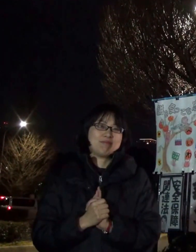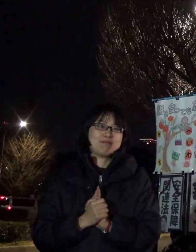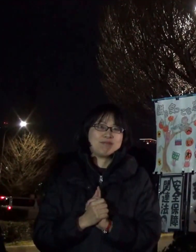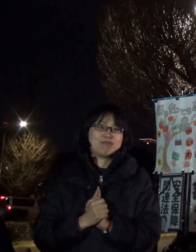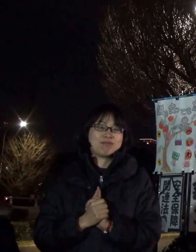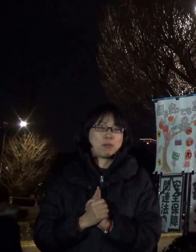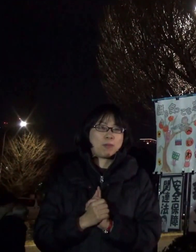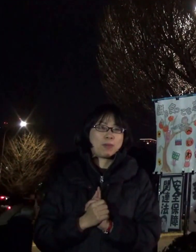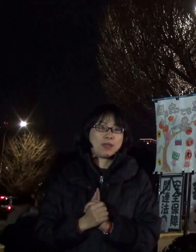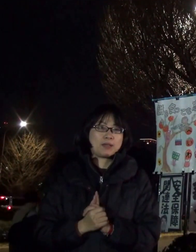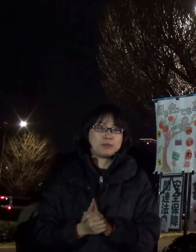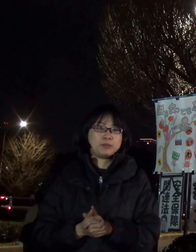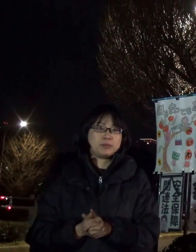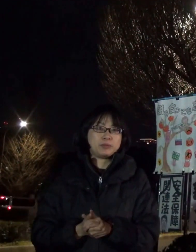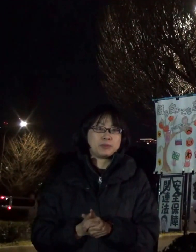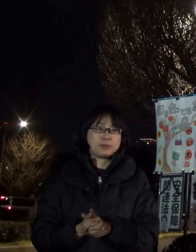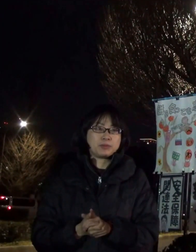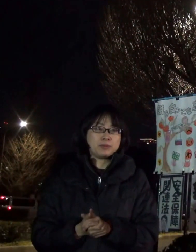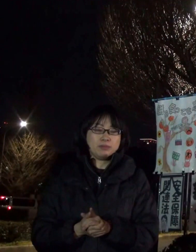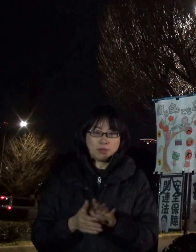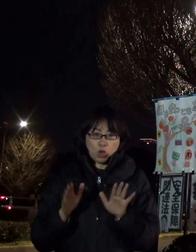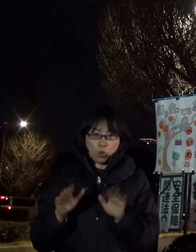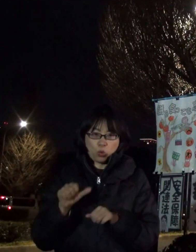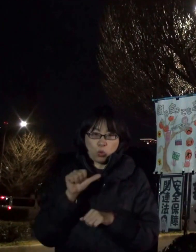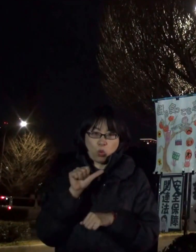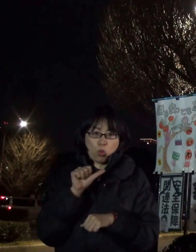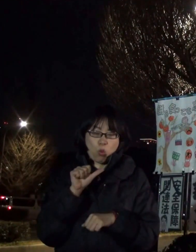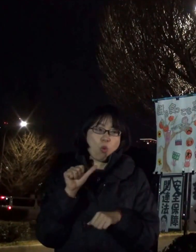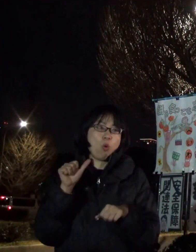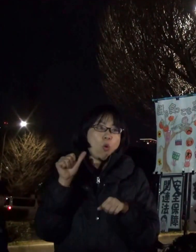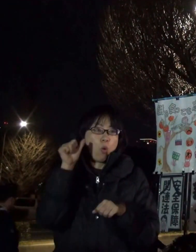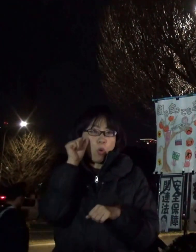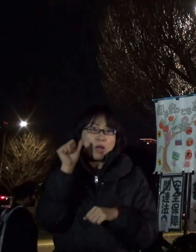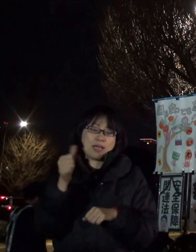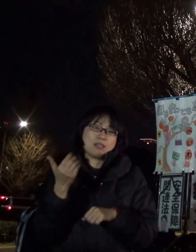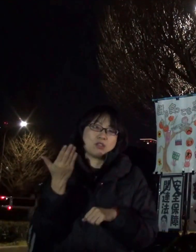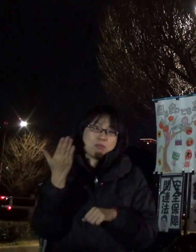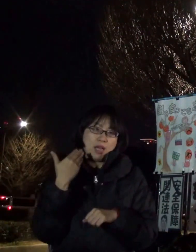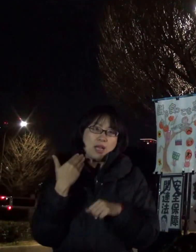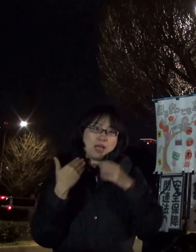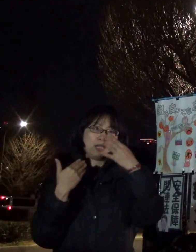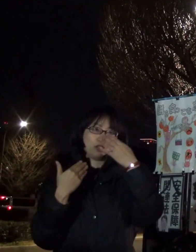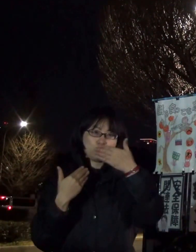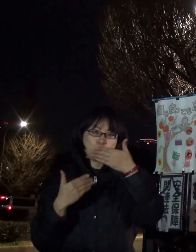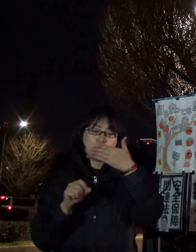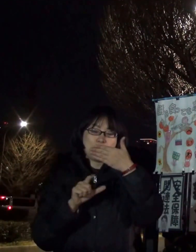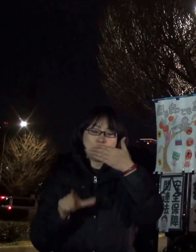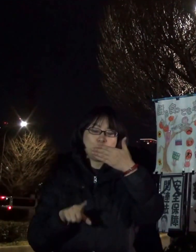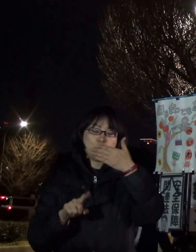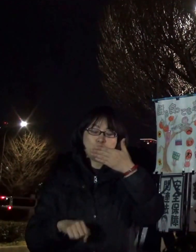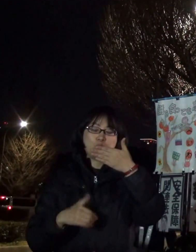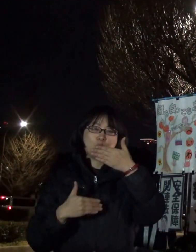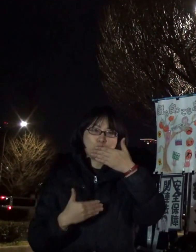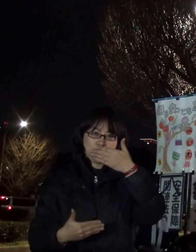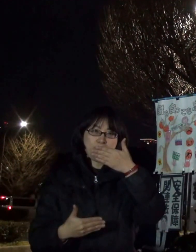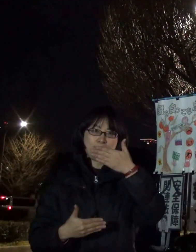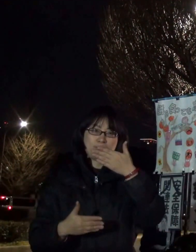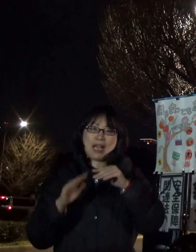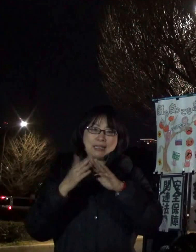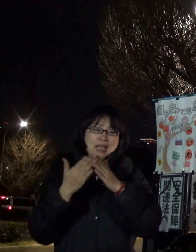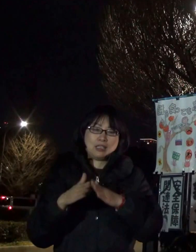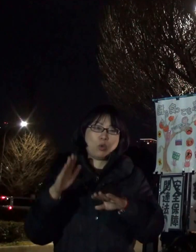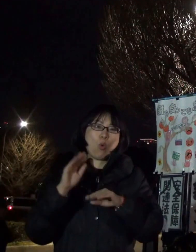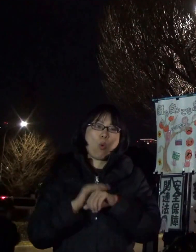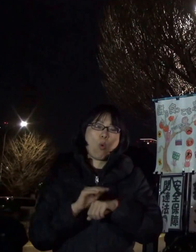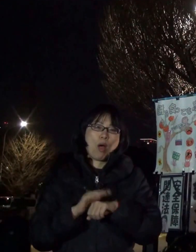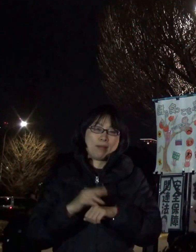ちょうどですね、今日の5ヶ月前9月19日にあの戦争法案が決められてし